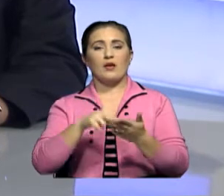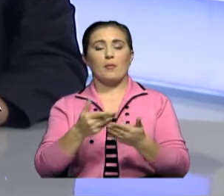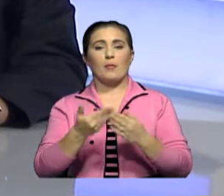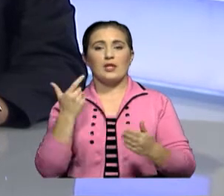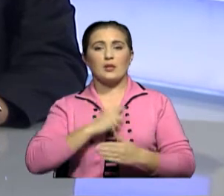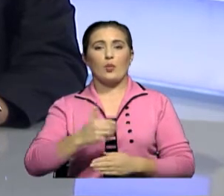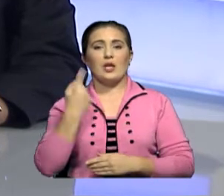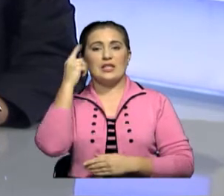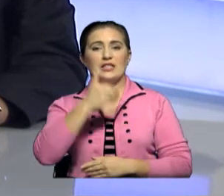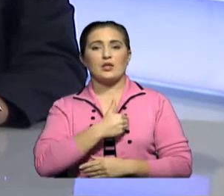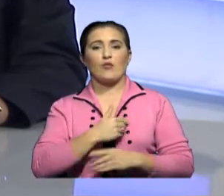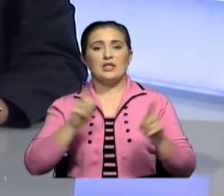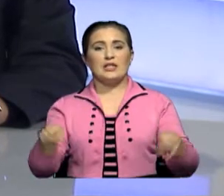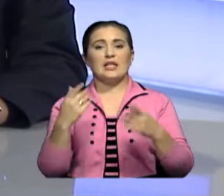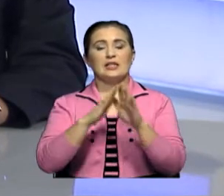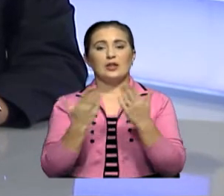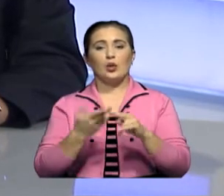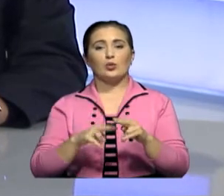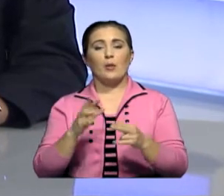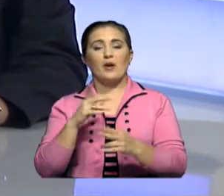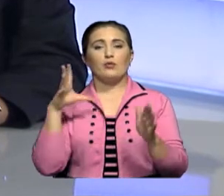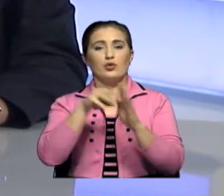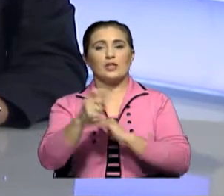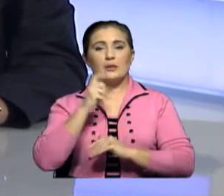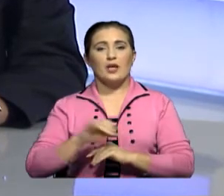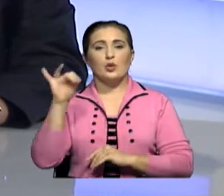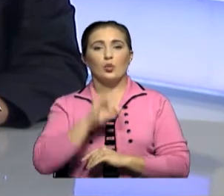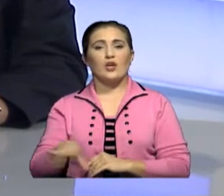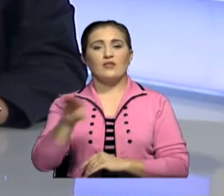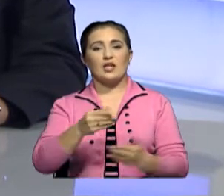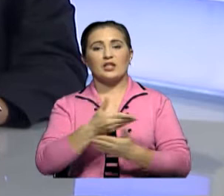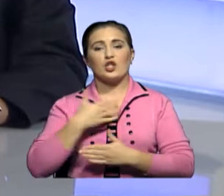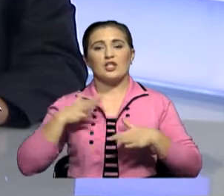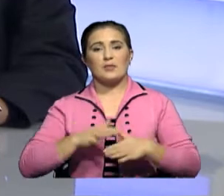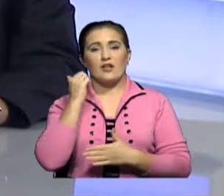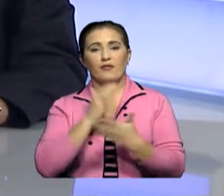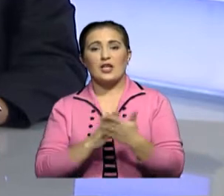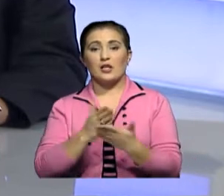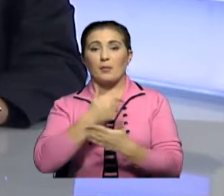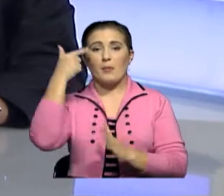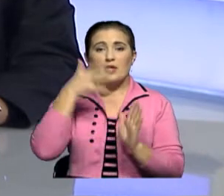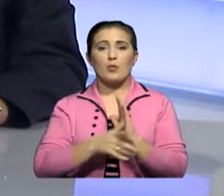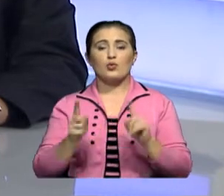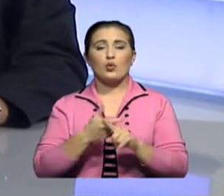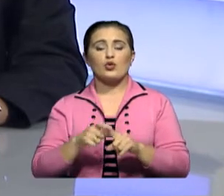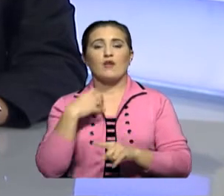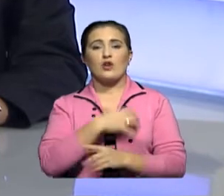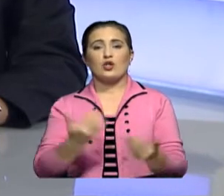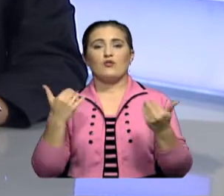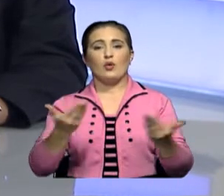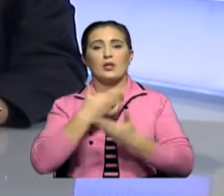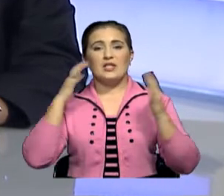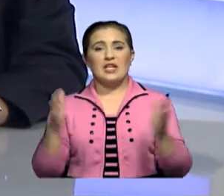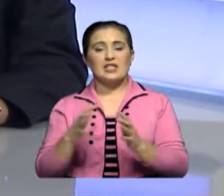создать книгу которая бы включила себя историю всех наших крымских ветеранов мы понимаем что очень важно сегодня нам сохранить